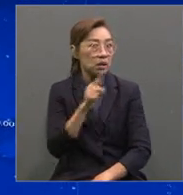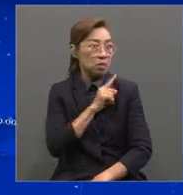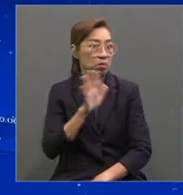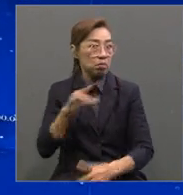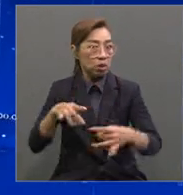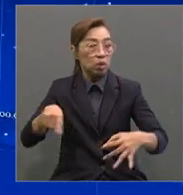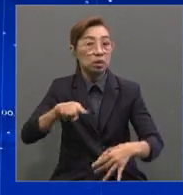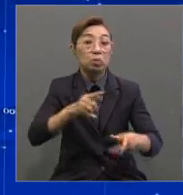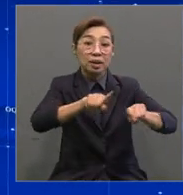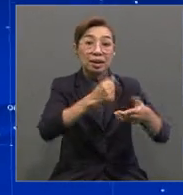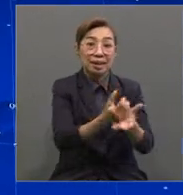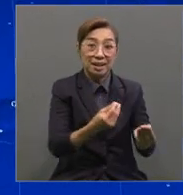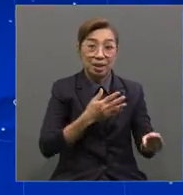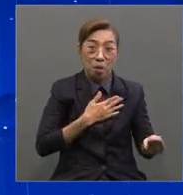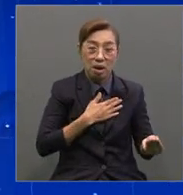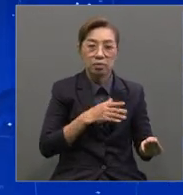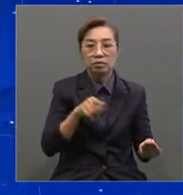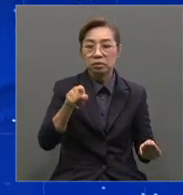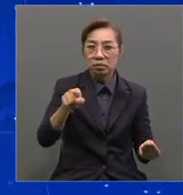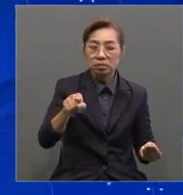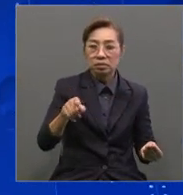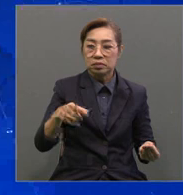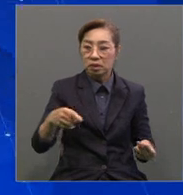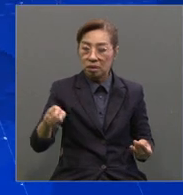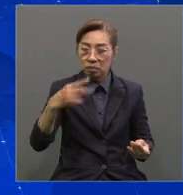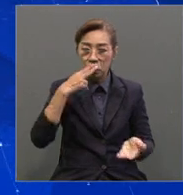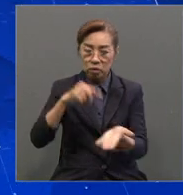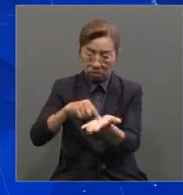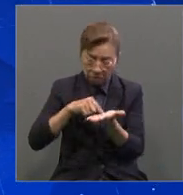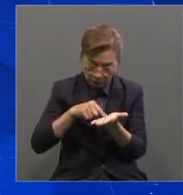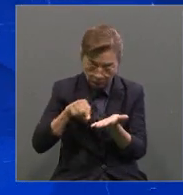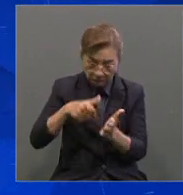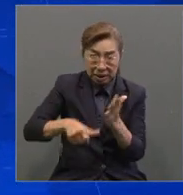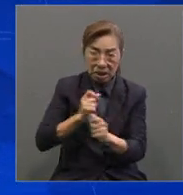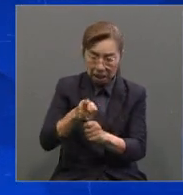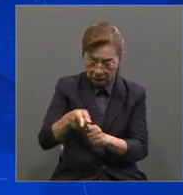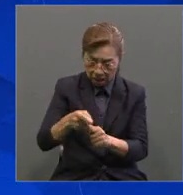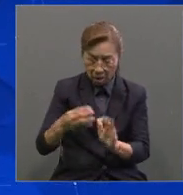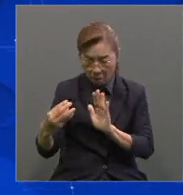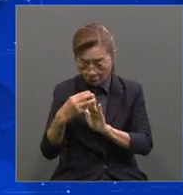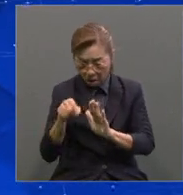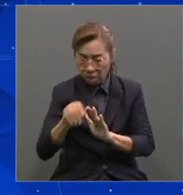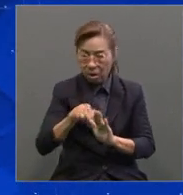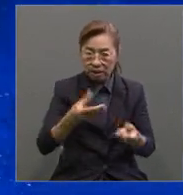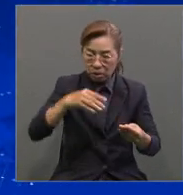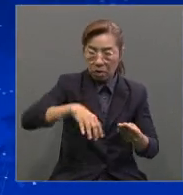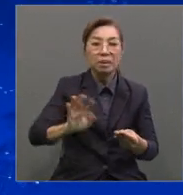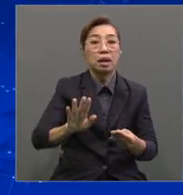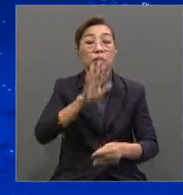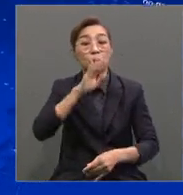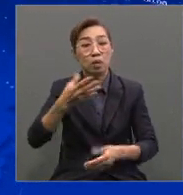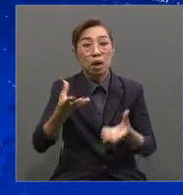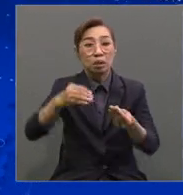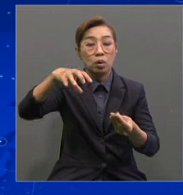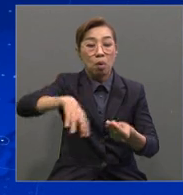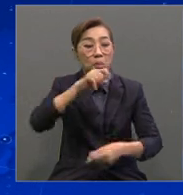เวลาเรามีที่ดินเก็จะมีจดหมายมาเราก็ดูเอ้ยมันไม่ใช่กรมที่ดินนี่นาเพราะฉะนั้นถ้าเกิดว่ามิจฉาชีพโทรมาบอกว่าคุณยังไม่ได้จ่ายภาษีที่ดิน